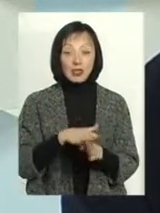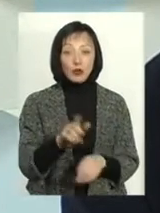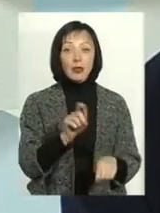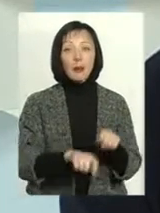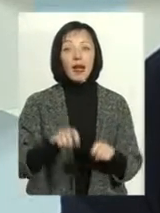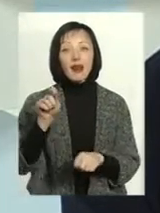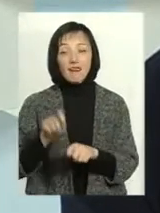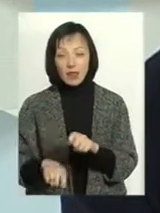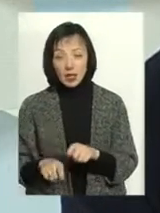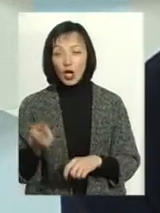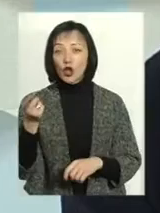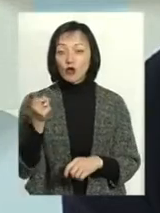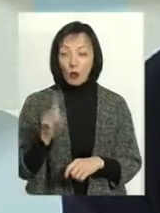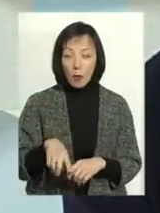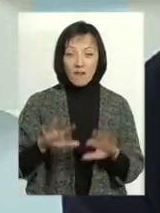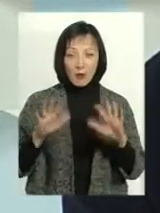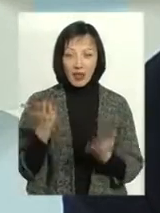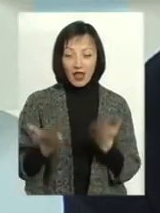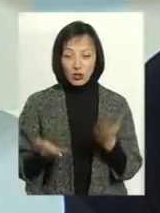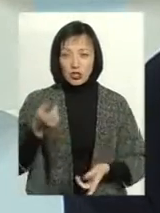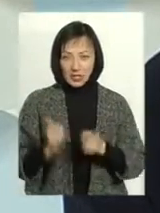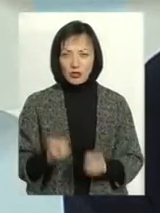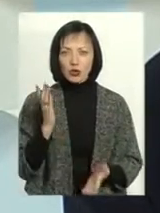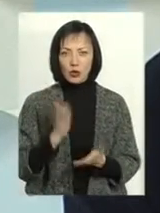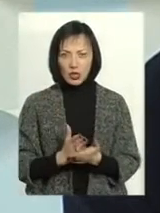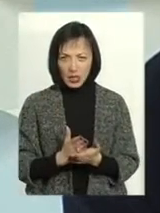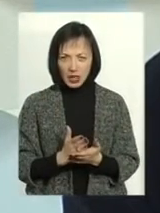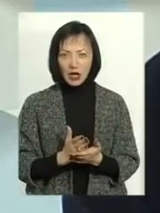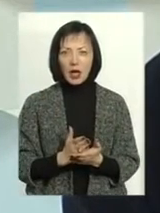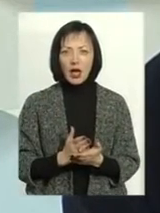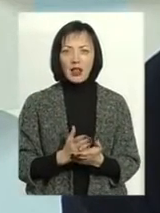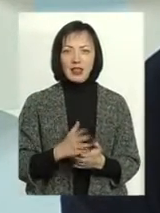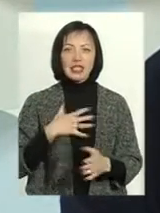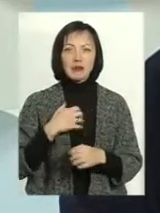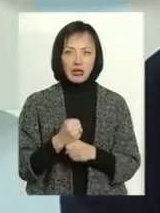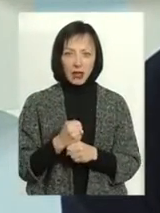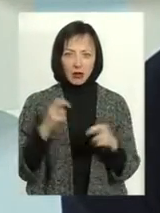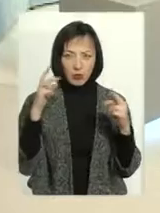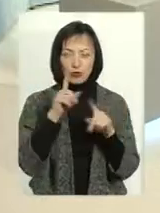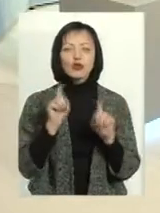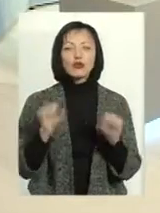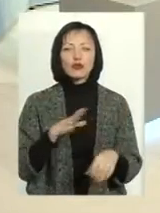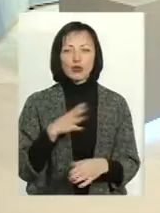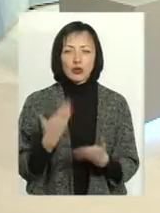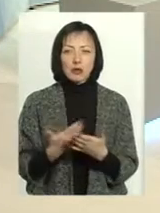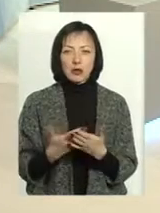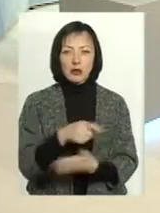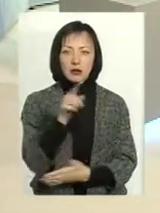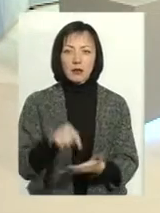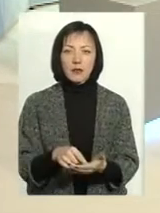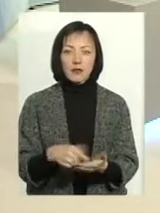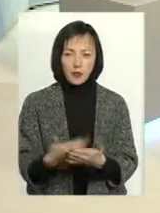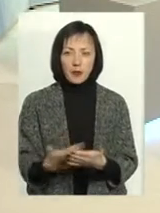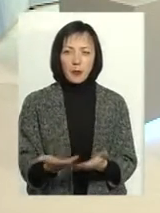перевірка. В тому випадку, якщо дійсно є склад дисциплінарного проступку. Що це може бути? Ну,